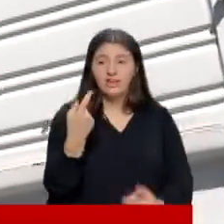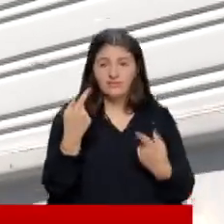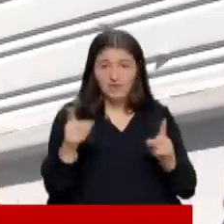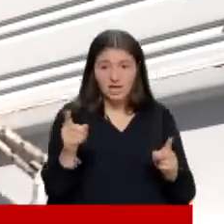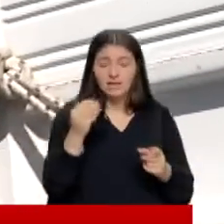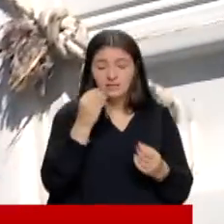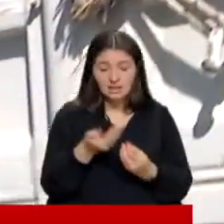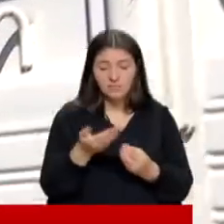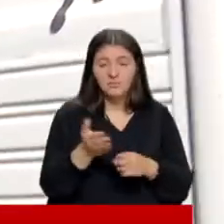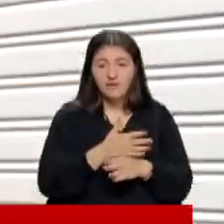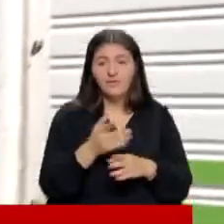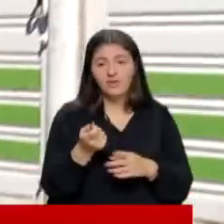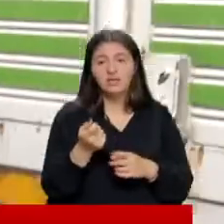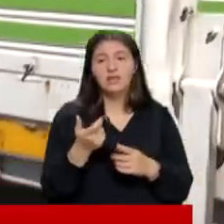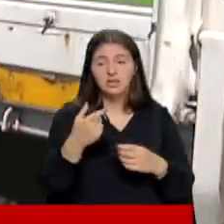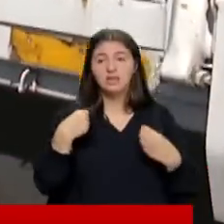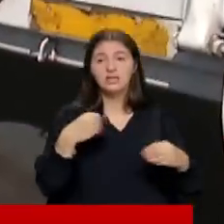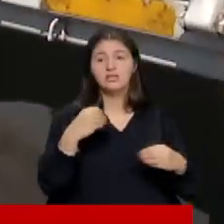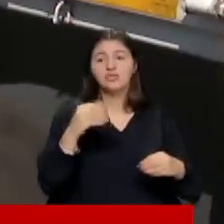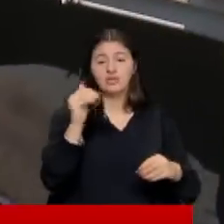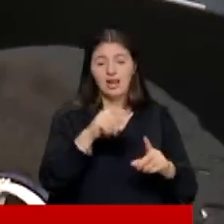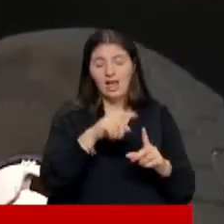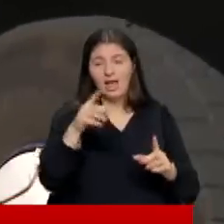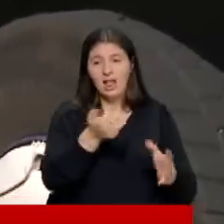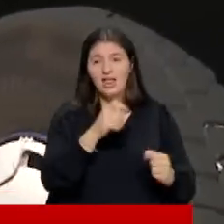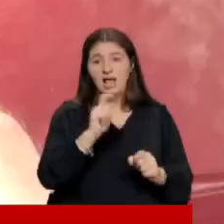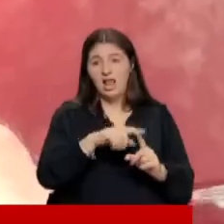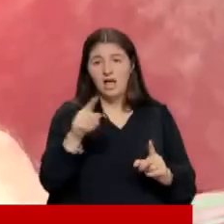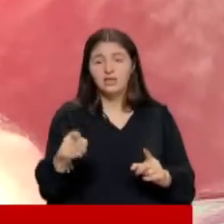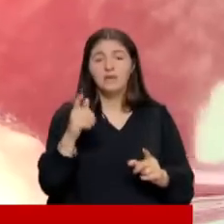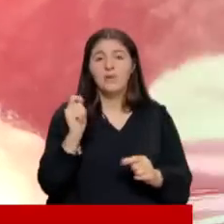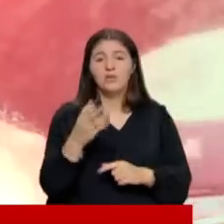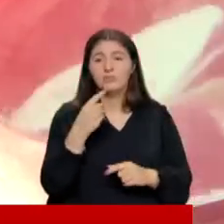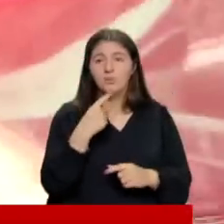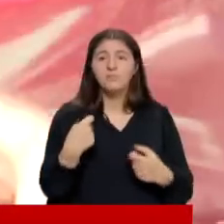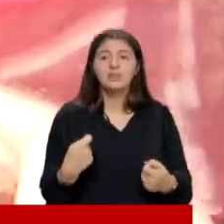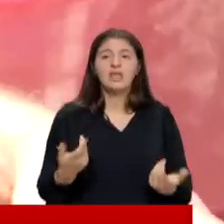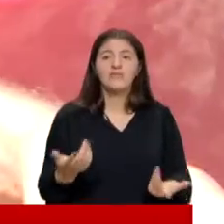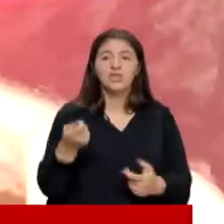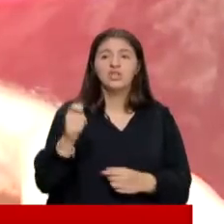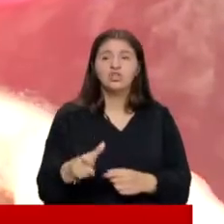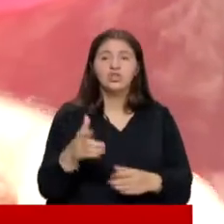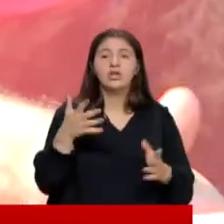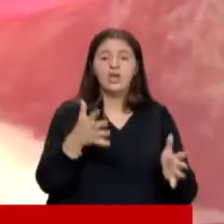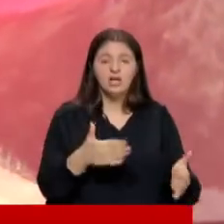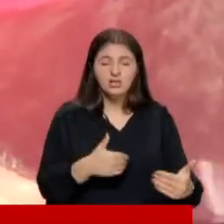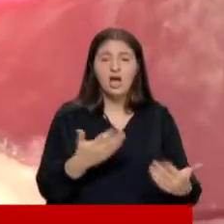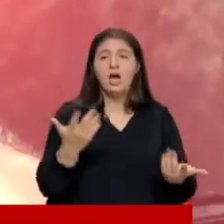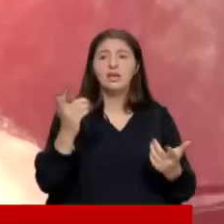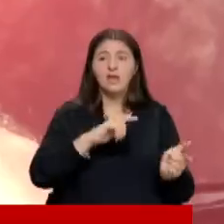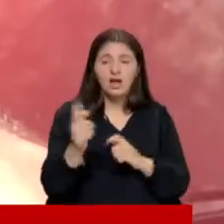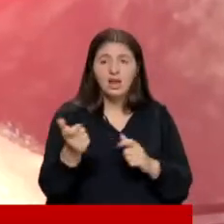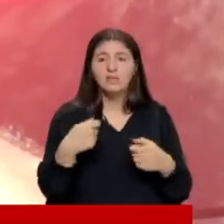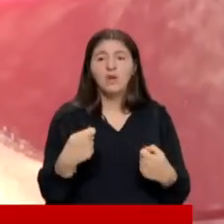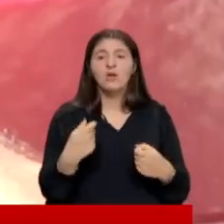Sebze meyve fiyatlarının da tüketiciye gelene kadar katlanması demek maliyet işçilik tasarım nakliye